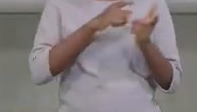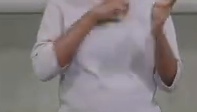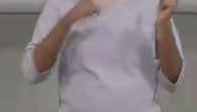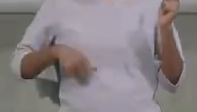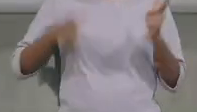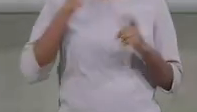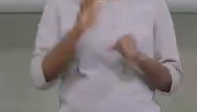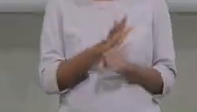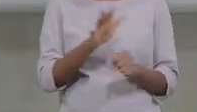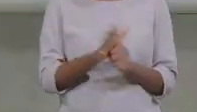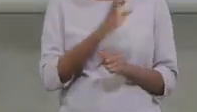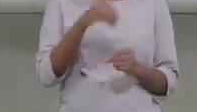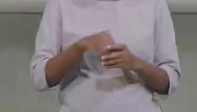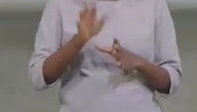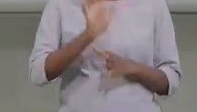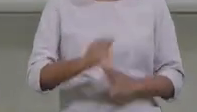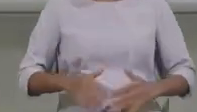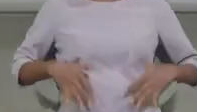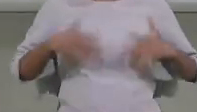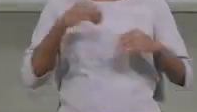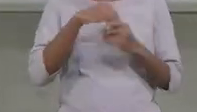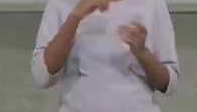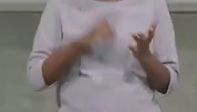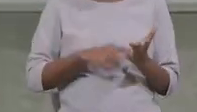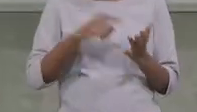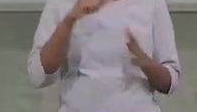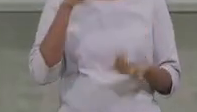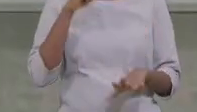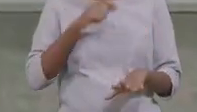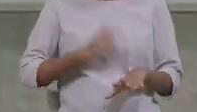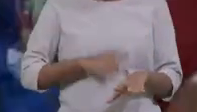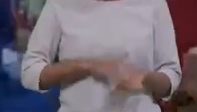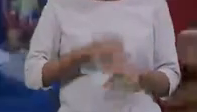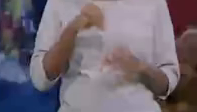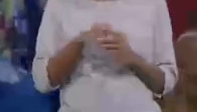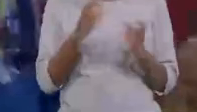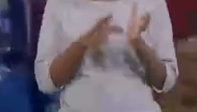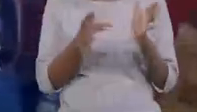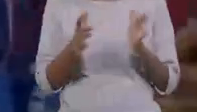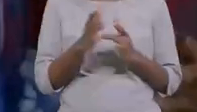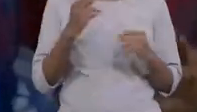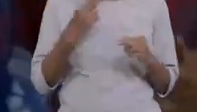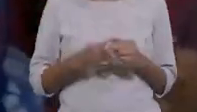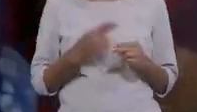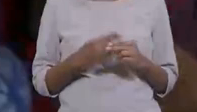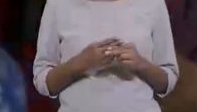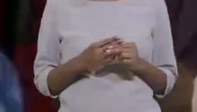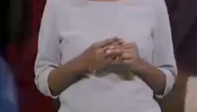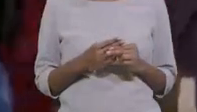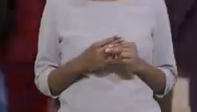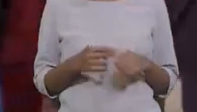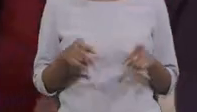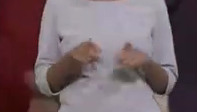va l'accomplir dans ta vie, dans cette vie, au nom de Jésus.